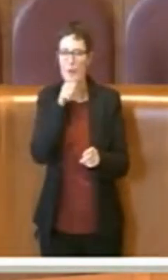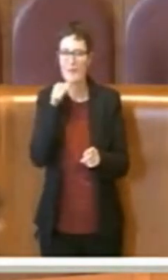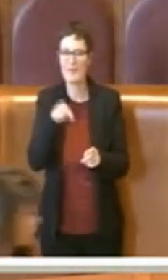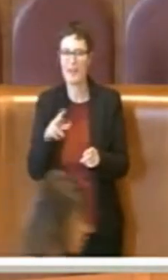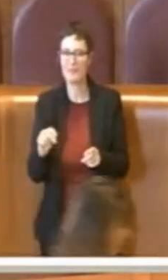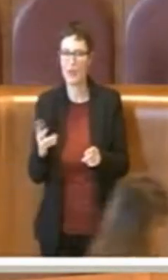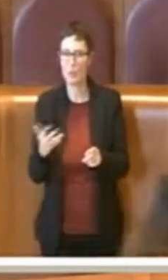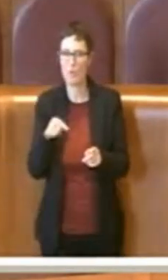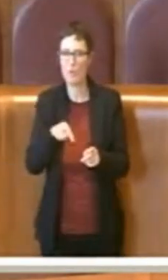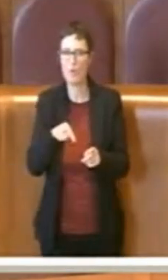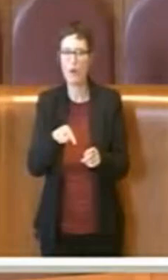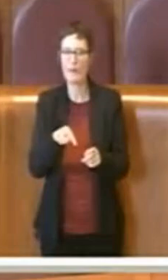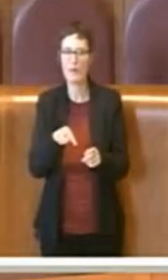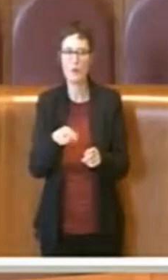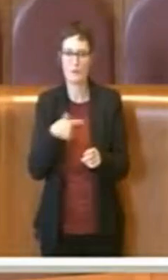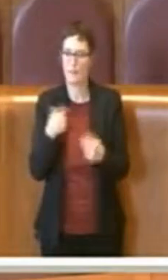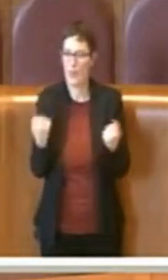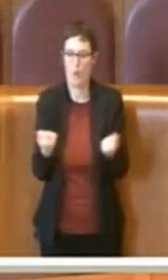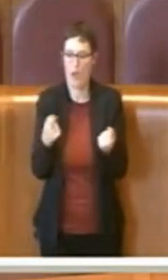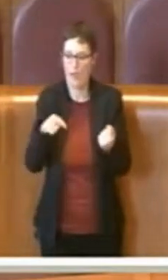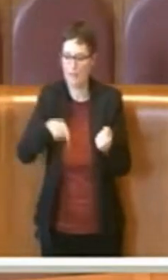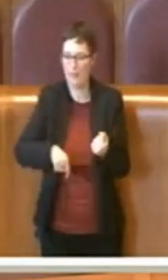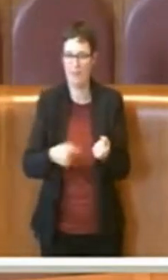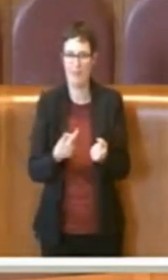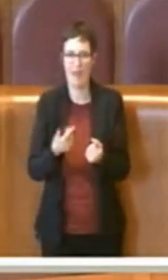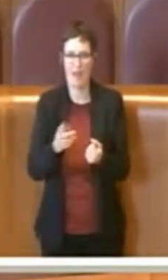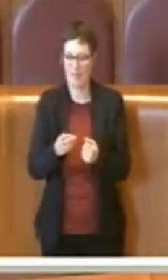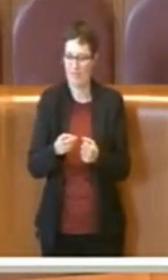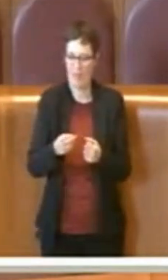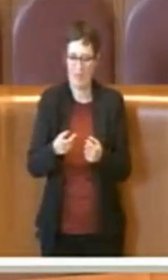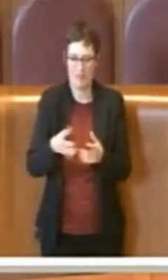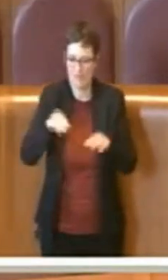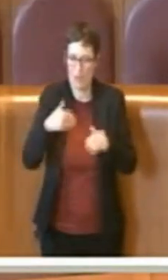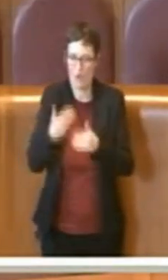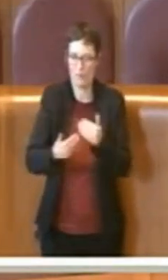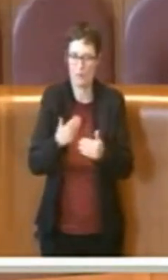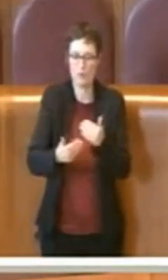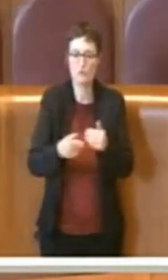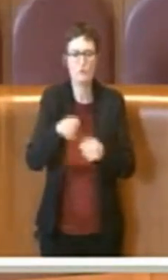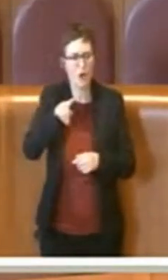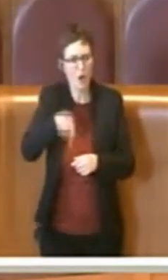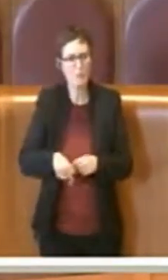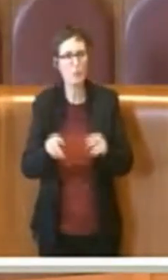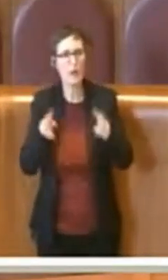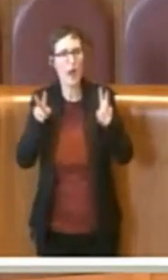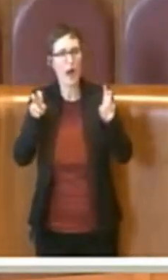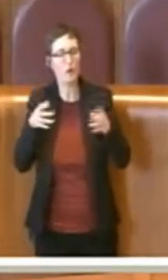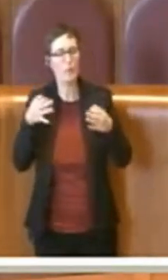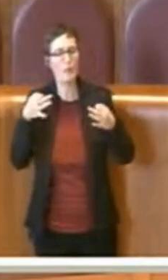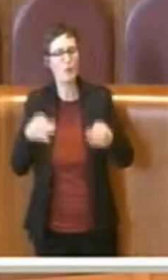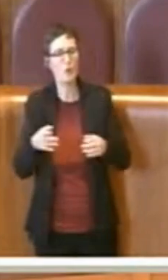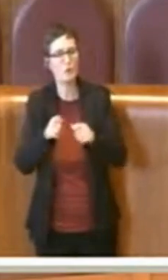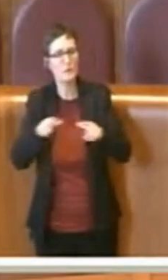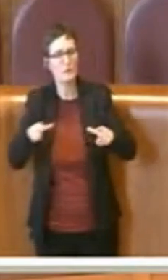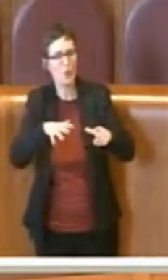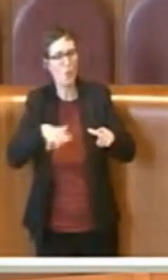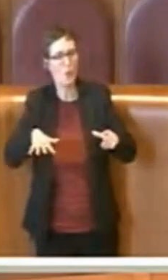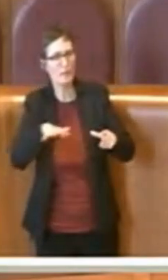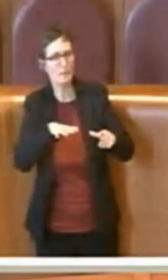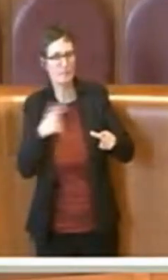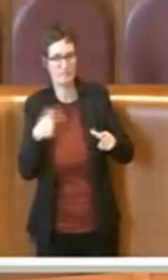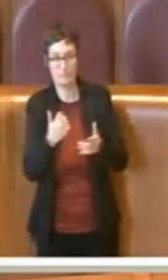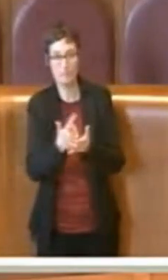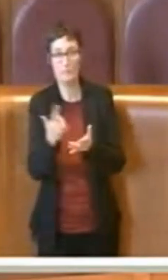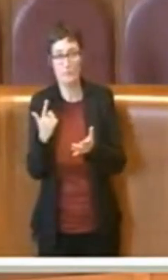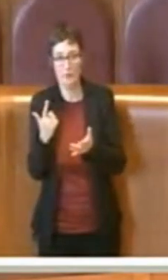delle varie attività che insomma si stanno sviluppando. Anche sul tema della sicurezza urbana, che è un elemento molto importante, con tutti quei